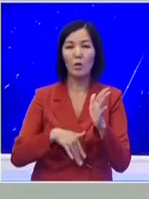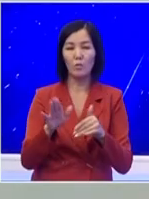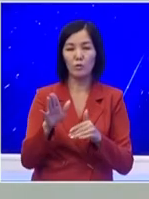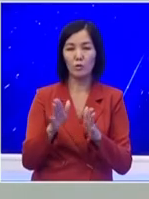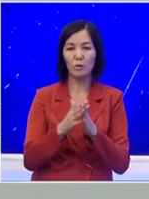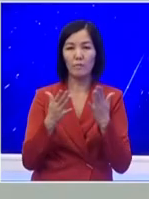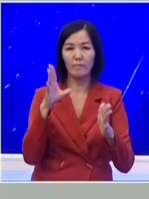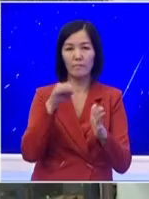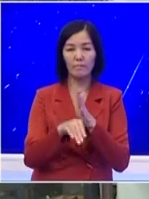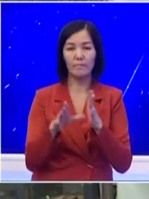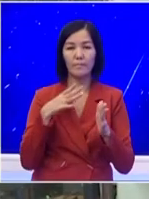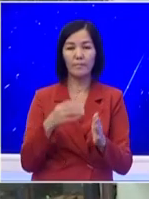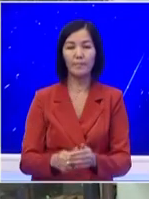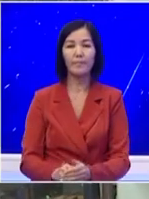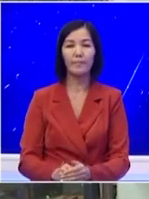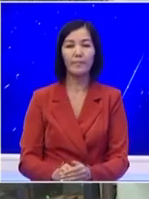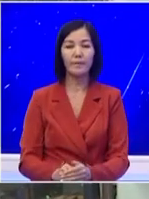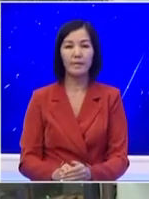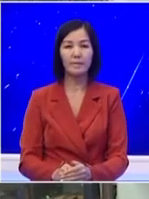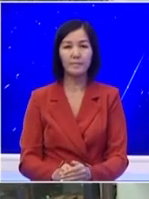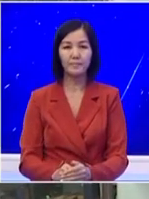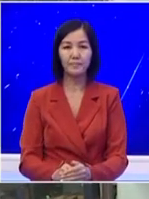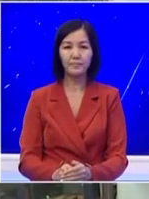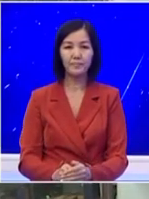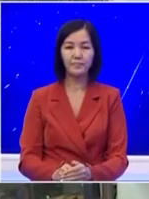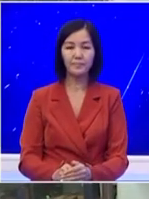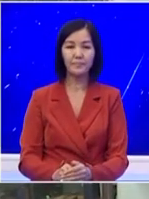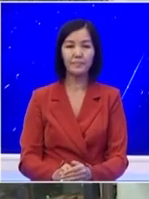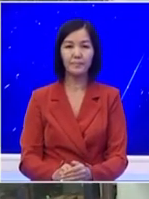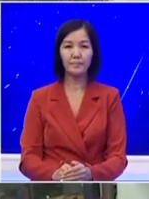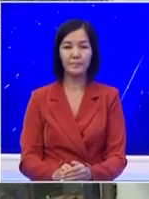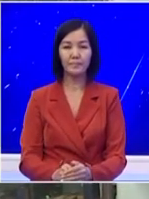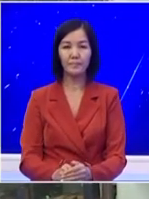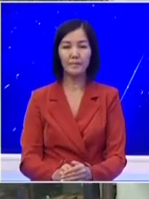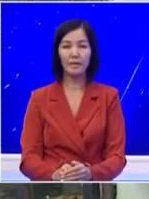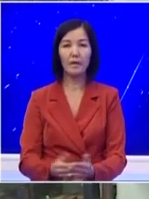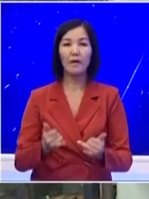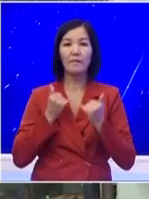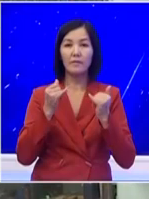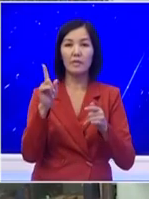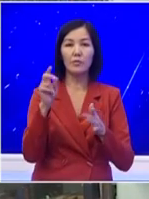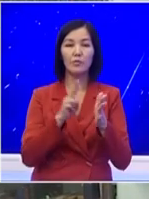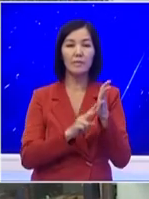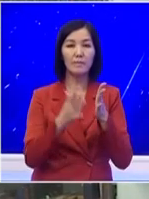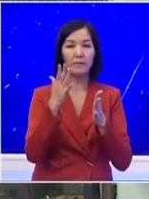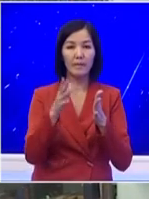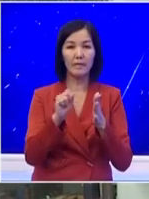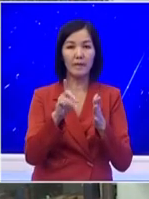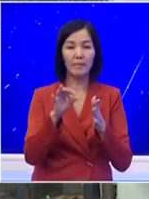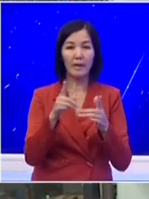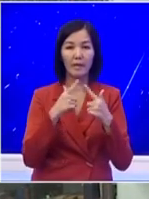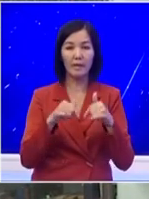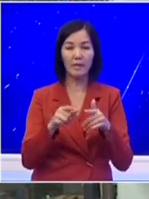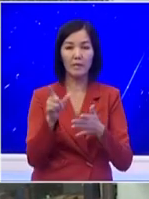сборника. Абайдың 175 жылдығына арналған мүшайра В честь 175-летия Абая был организован